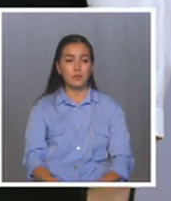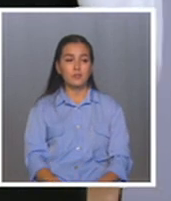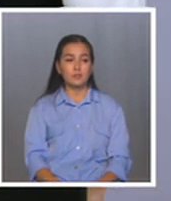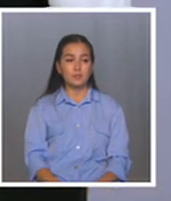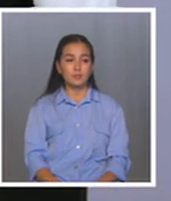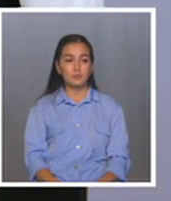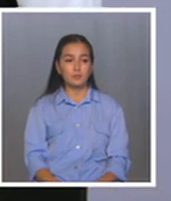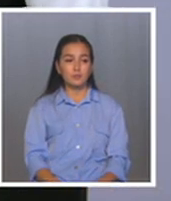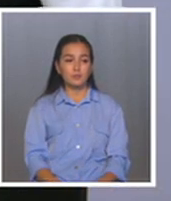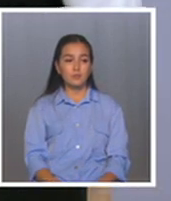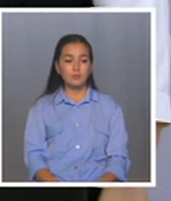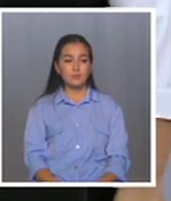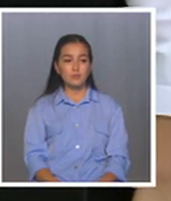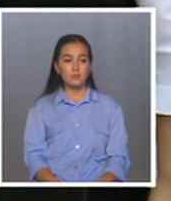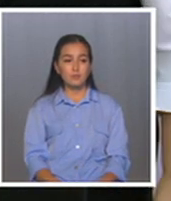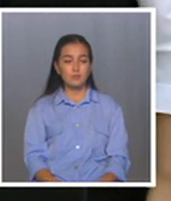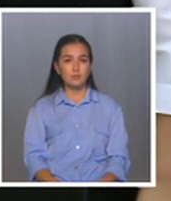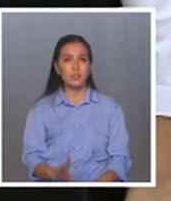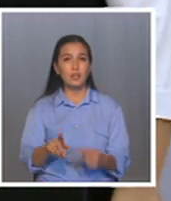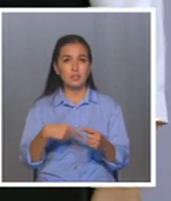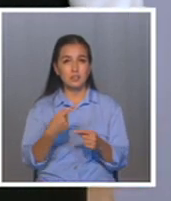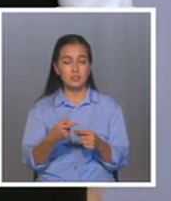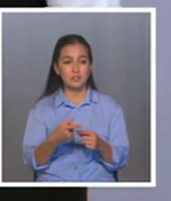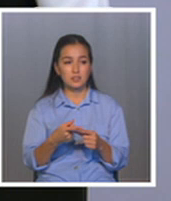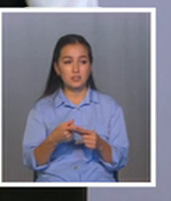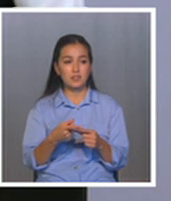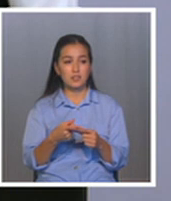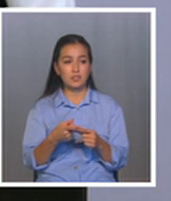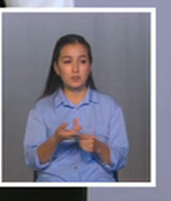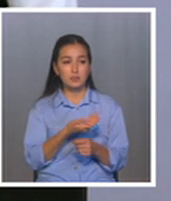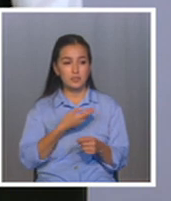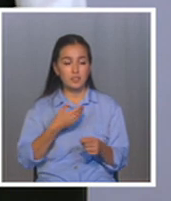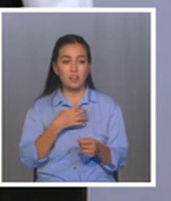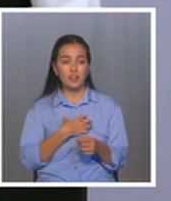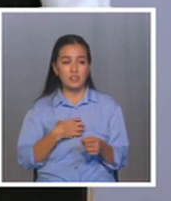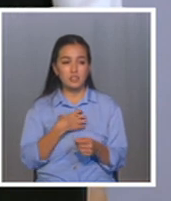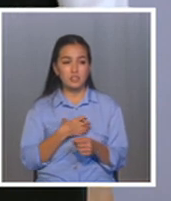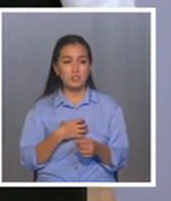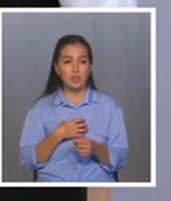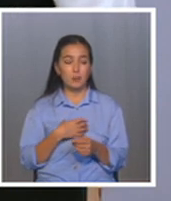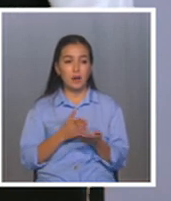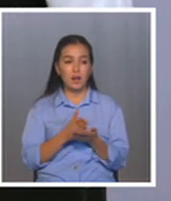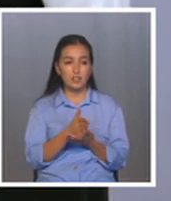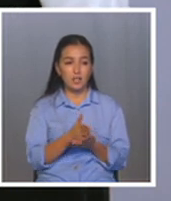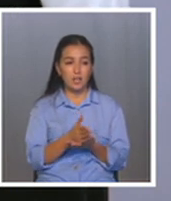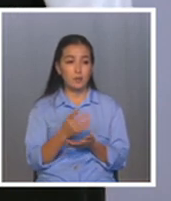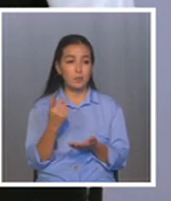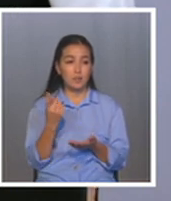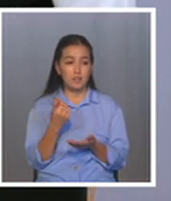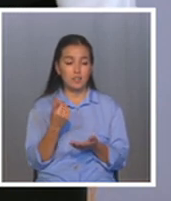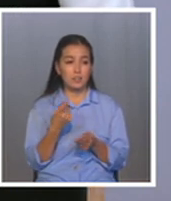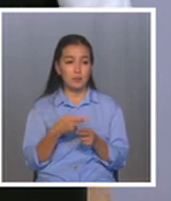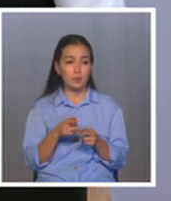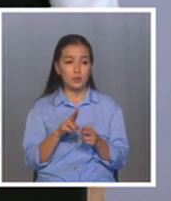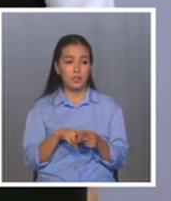Ал оқушылар, келесі біздің негізгі бағыттарымыздың бірі,